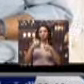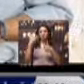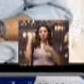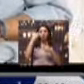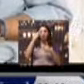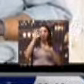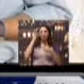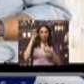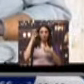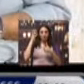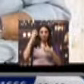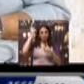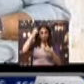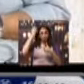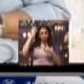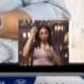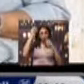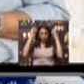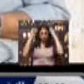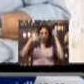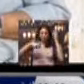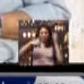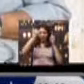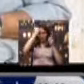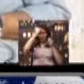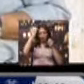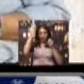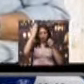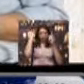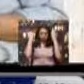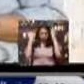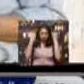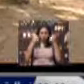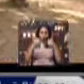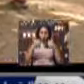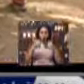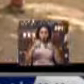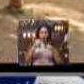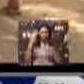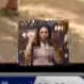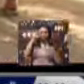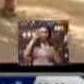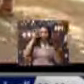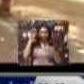ثلاث قرح في الراس والواجه تكلفه 6000 جنيه تعال نشوف محمد بعد العمليه اخباره